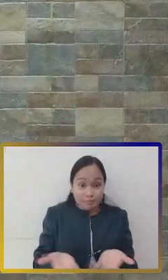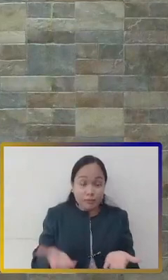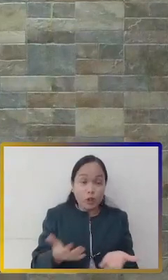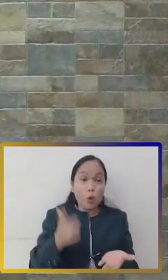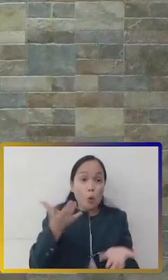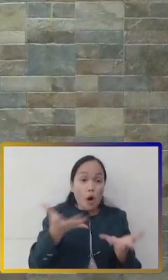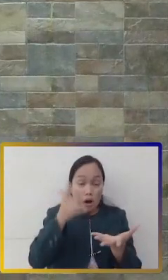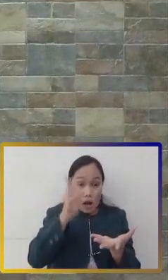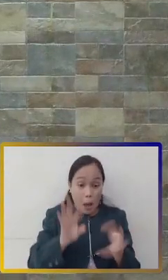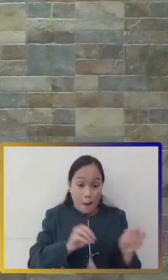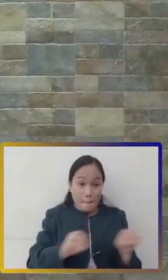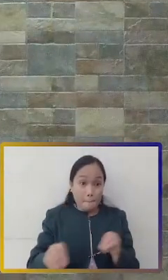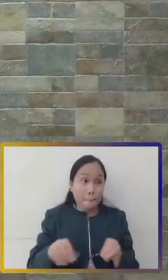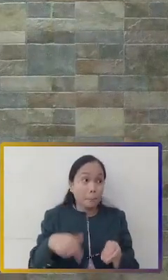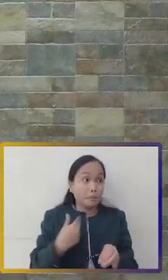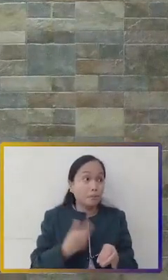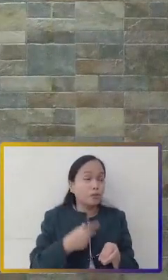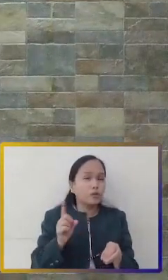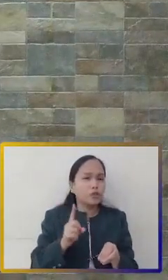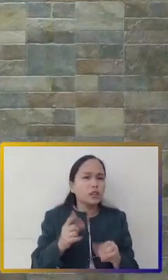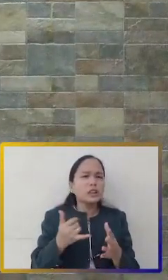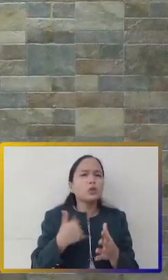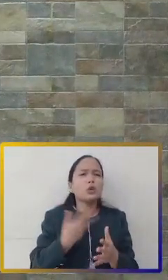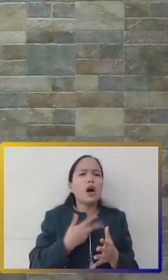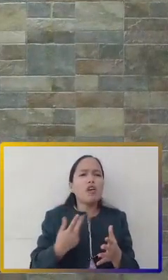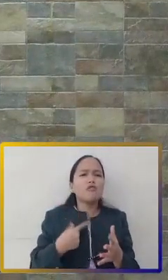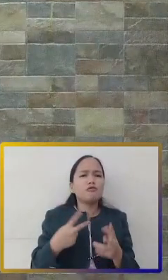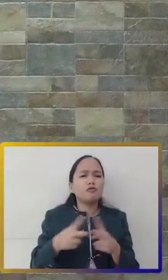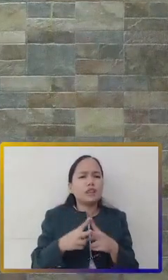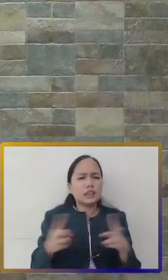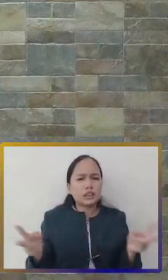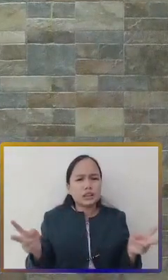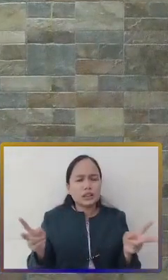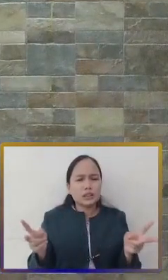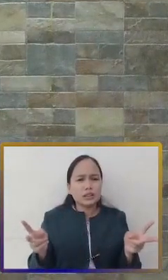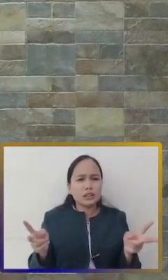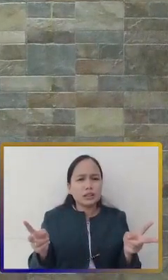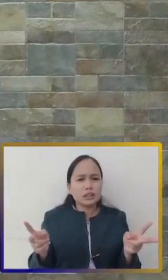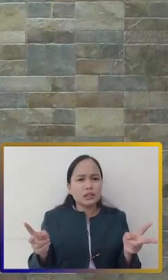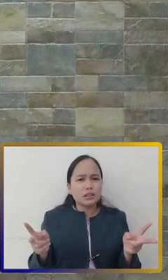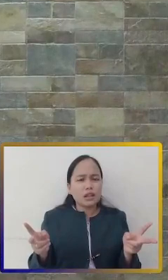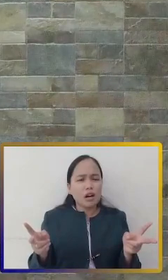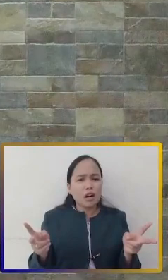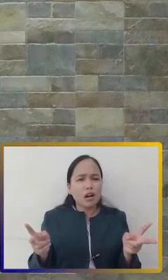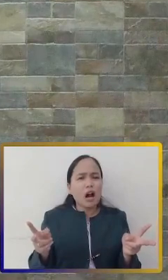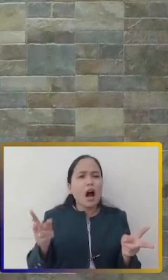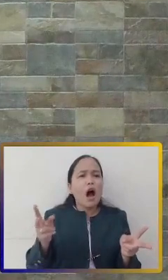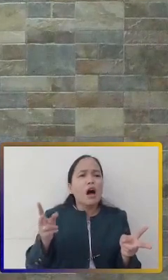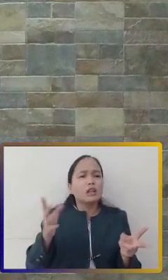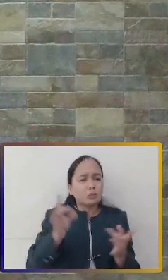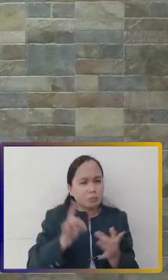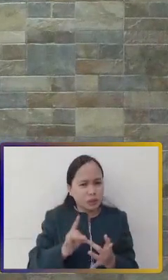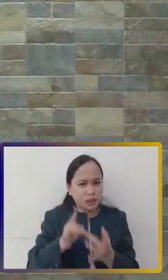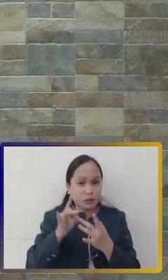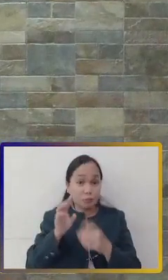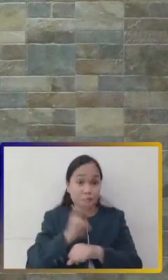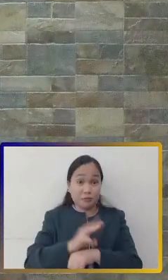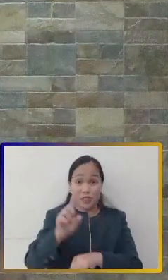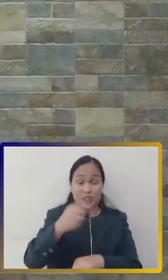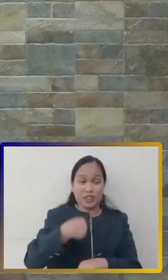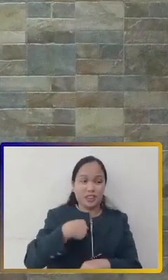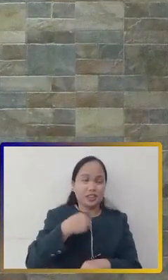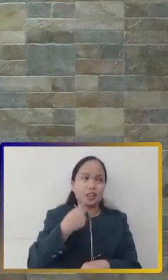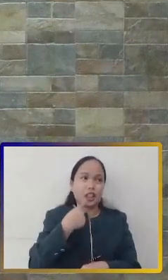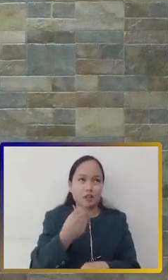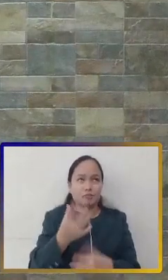placed us, has an exceptional ministry. Naalala ko po ito, kung naalala ni Sir Noel. Kaya ko po sinabi